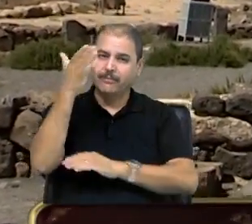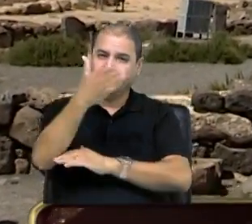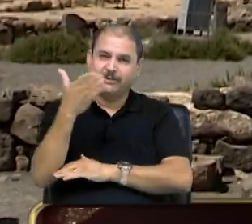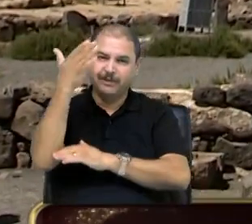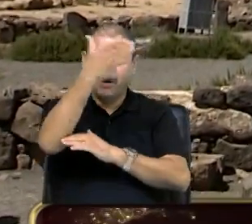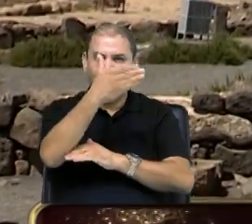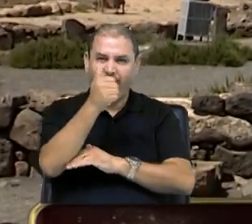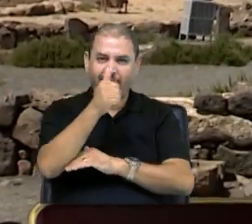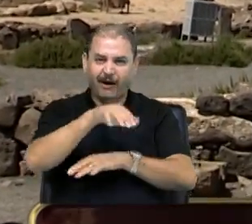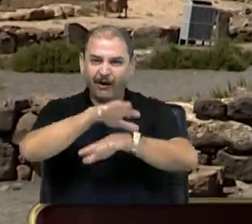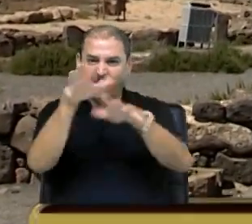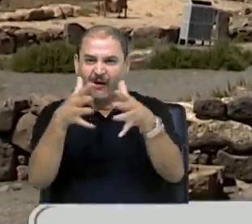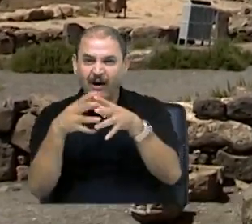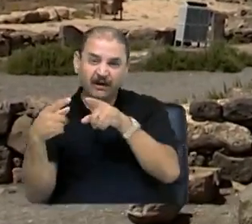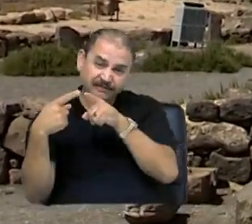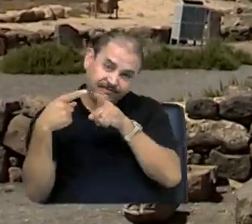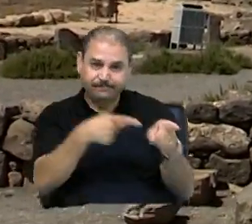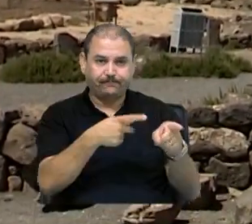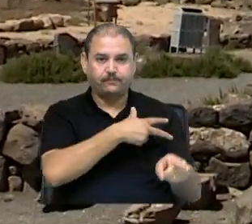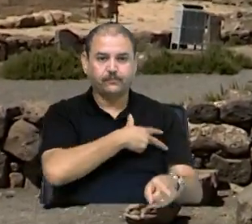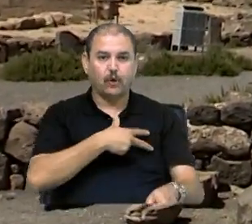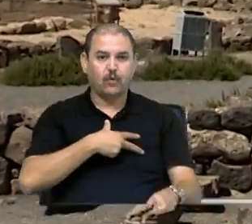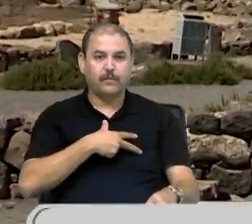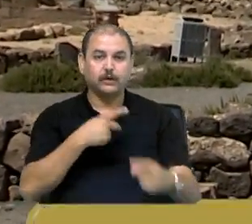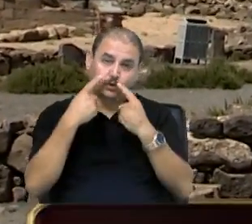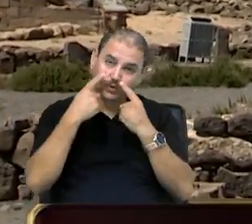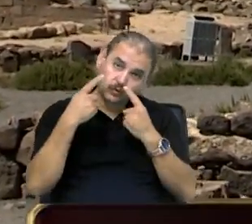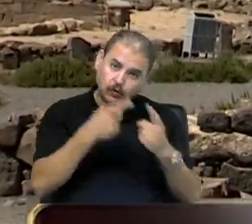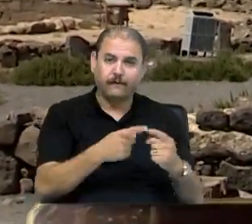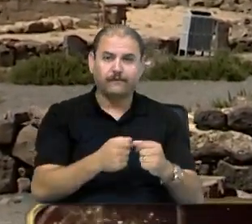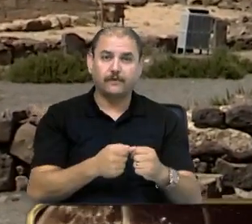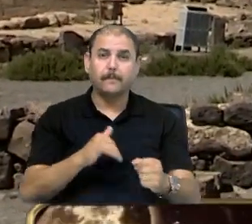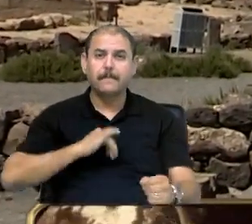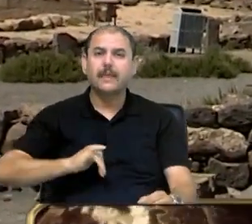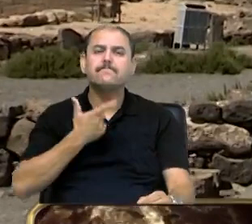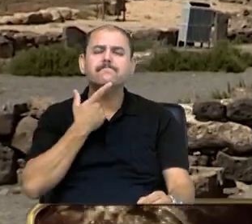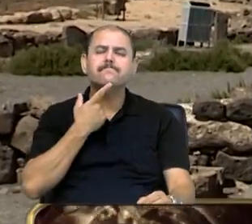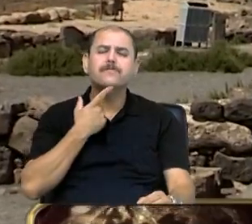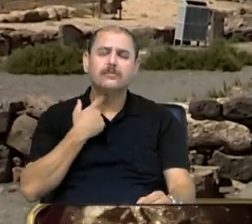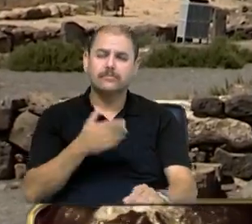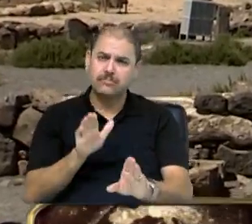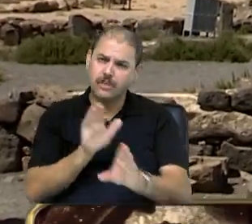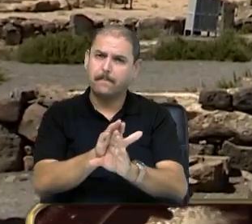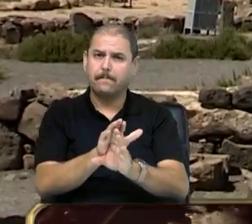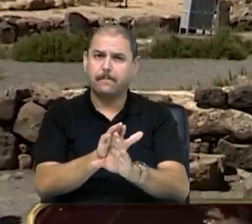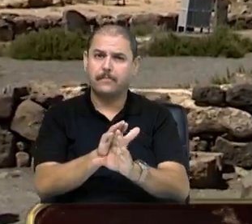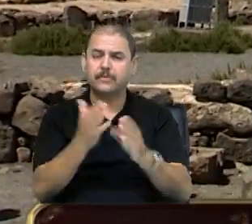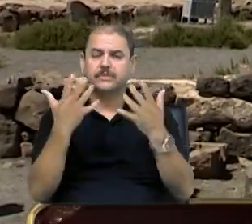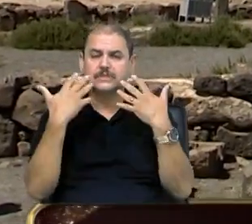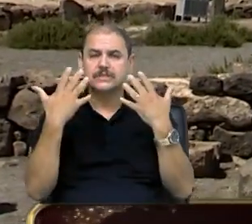الاثار العامه الالتفات لام الجمال لتكون كما هي ما نتامل ان تكون داعم للخزينه